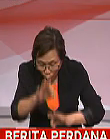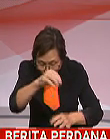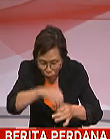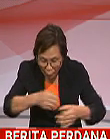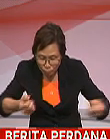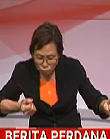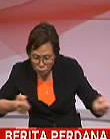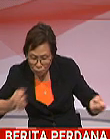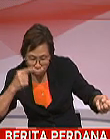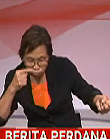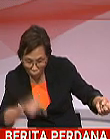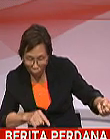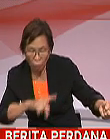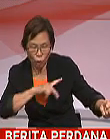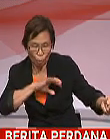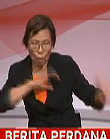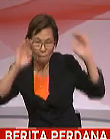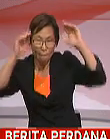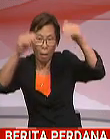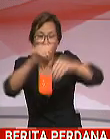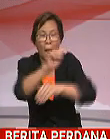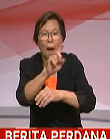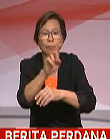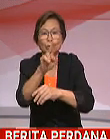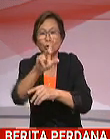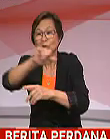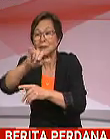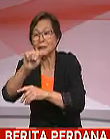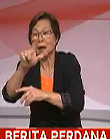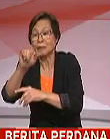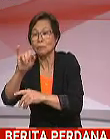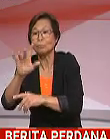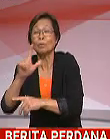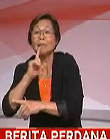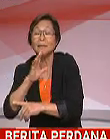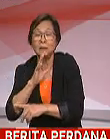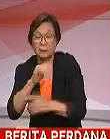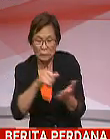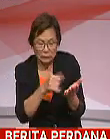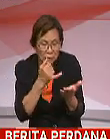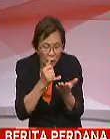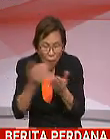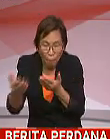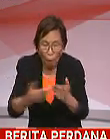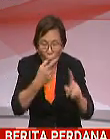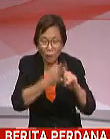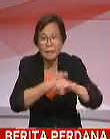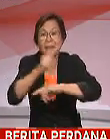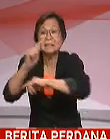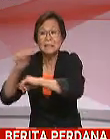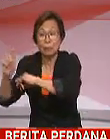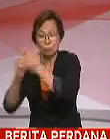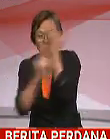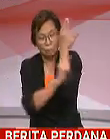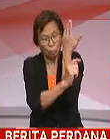dalam keretanya. Ketua Polis Pahang, Datuk Seri Abdul Jalil Hassan berkata, dadah yang dibawa dari negeri Pantai Timur itu